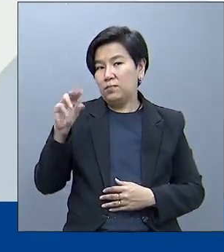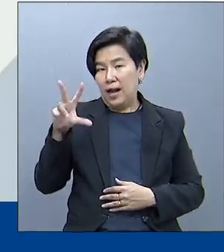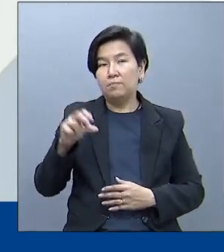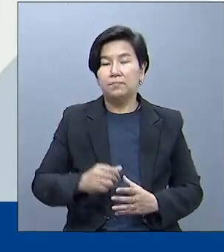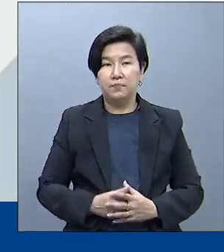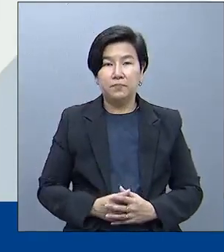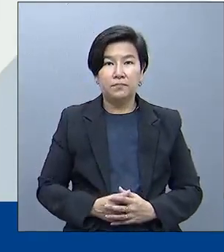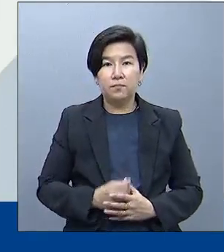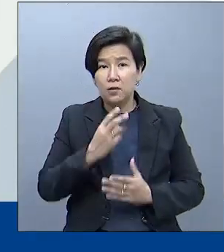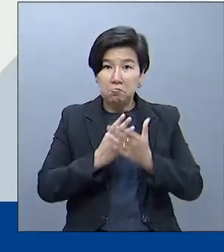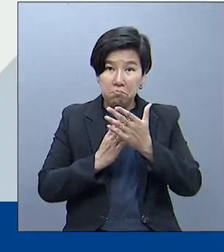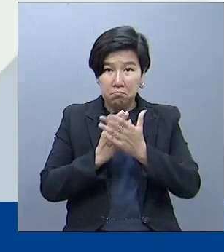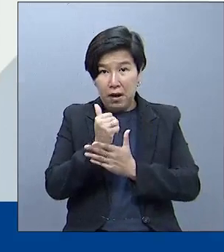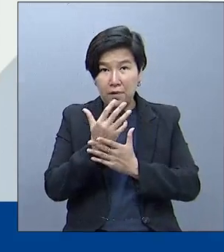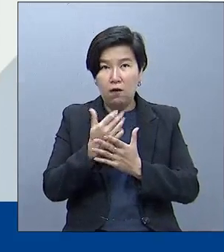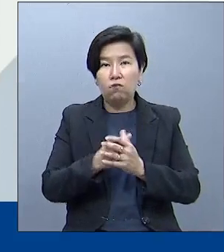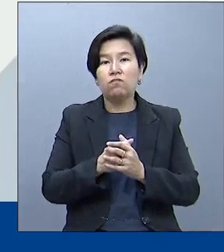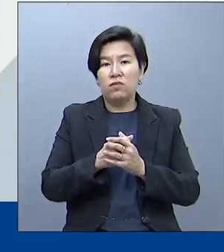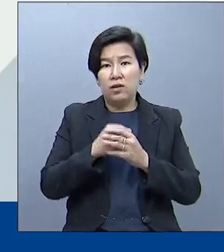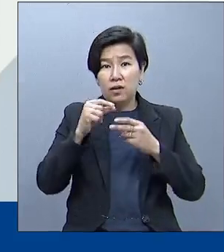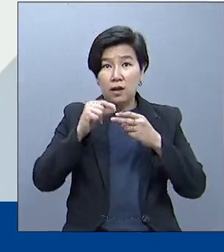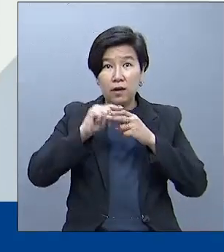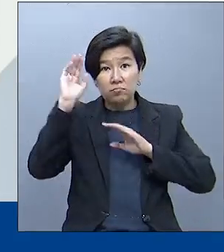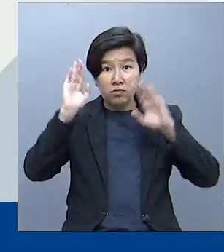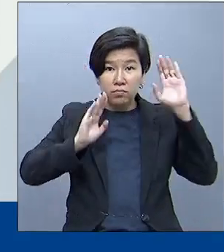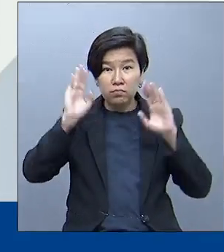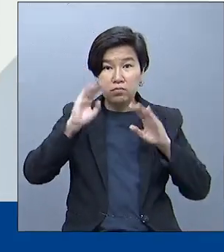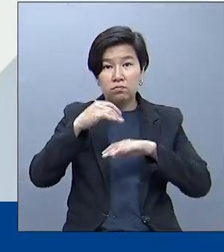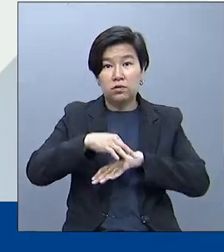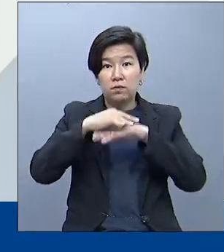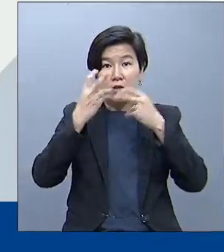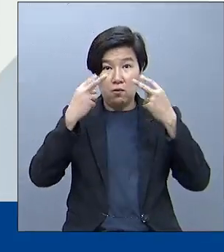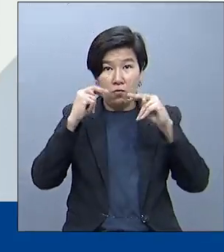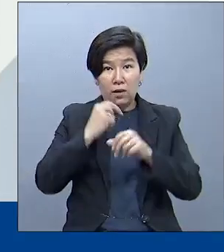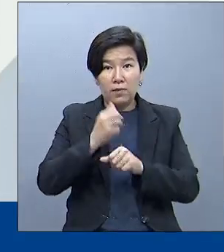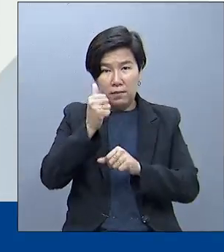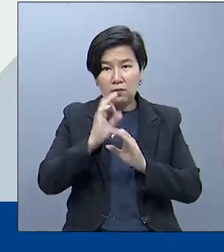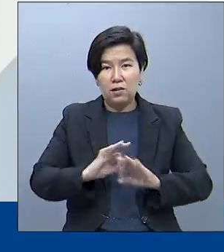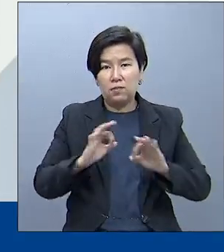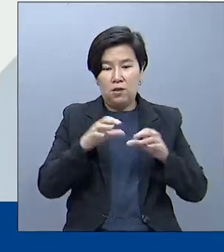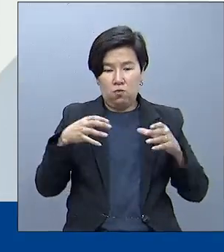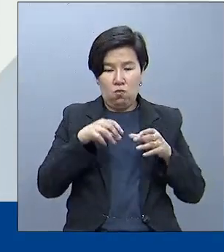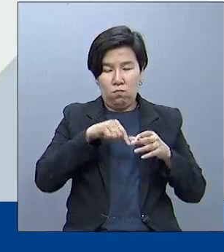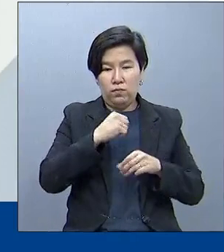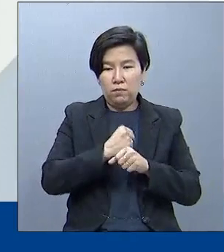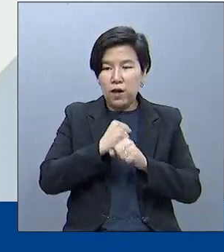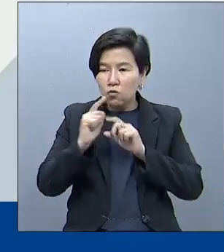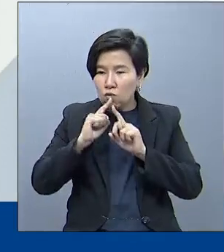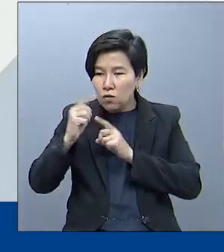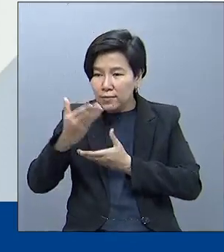ฐบาลแต่ว่าจะผ่านด่านโหวตนายกได้หรือไม่ก็อยู่ที่การเจรจาโน้มน้าวของคณะทำงานค่ะ